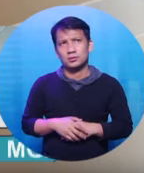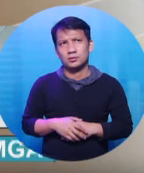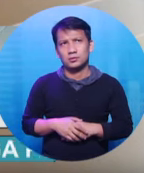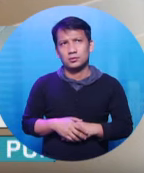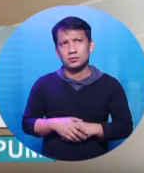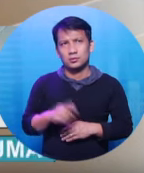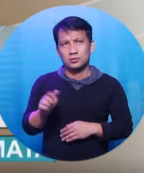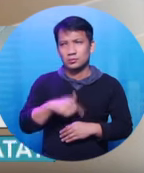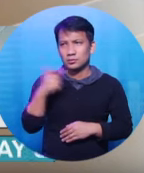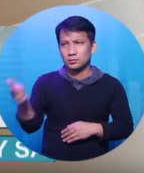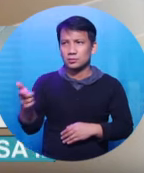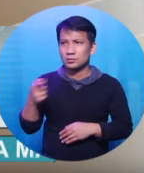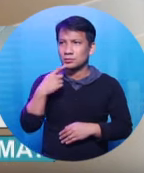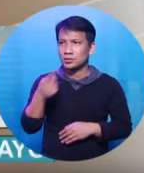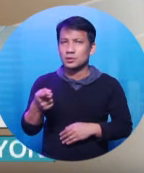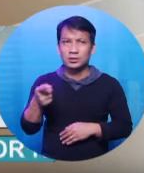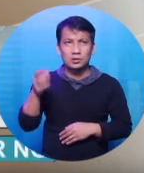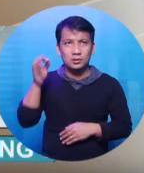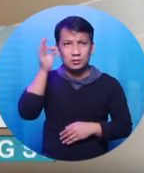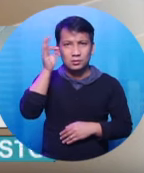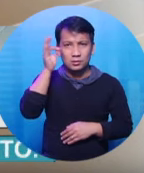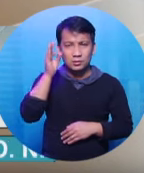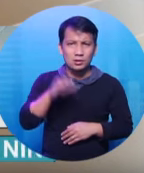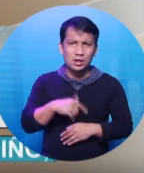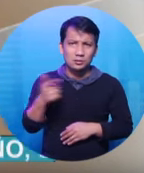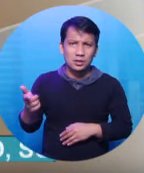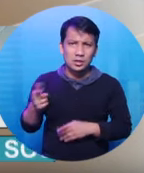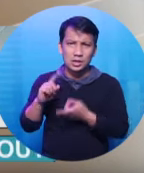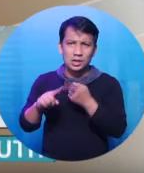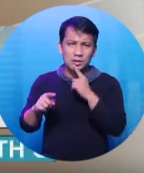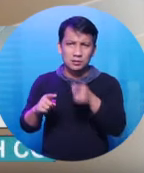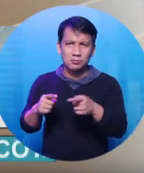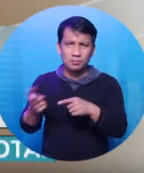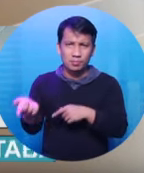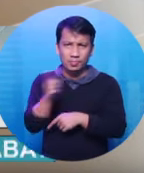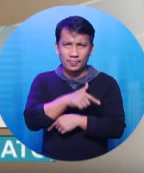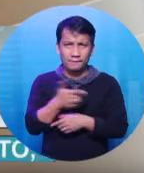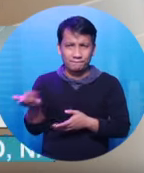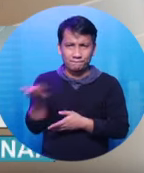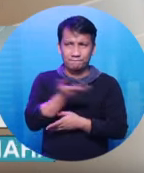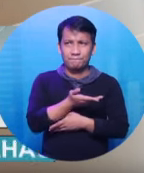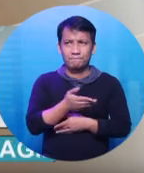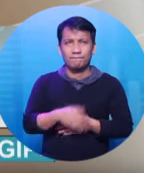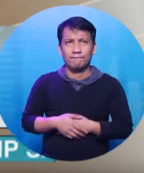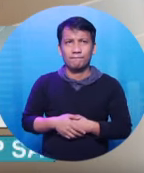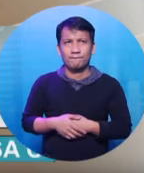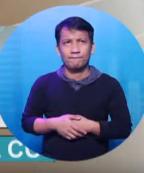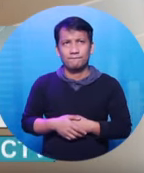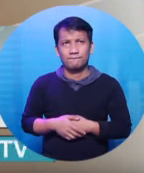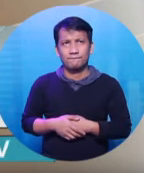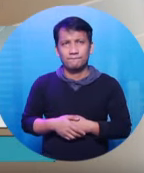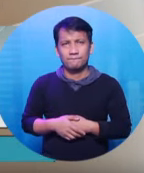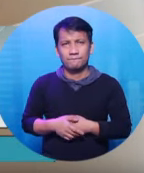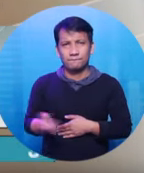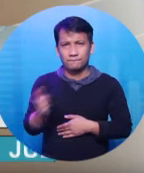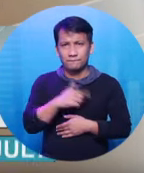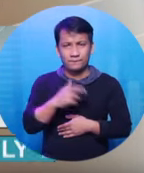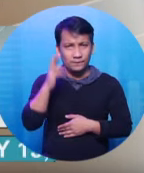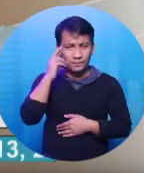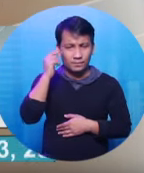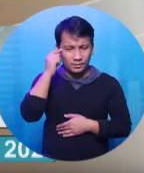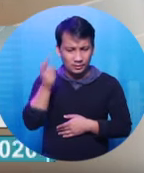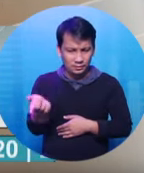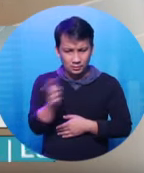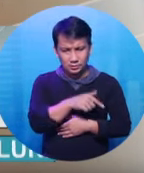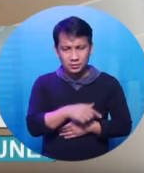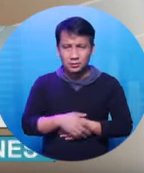ma'am, pagbigyan naman natin makapagsalita itong si Sir Fitz. Sir Fitz, pwede mag-usap kayong dalawa kasi sabi niya, tinawag Sir ko siya bobo. Kausapin